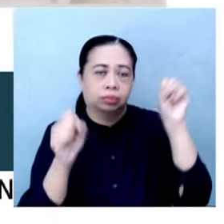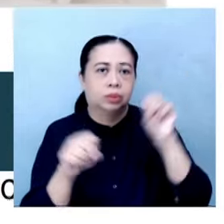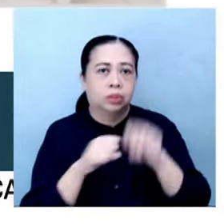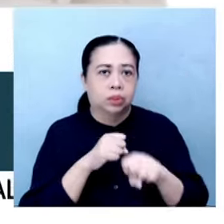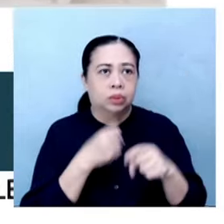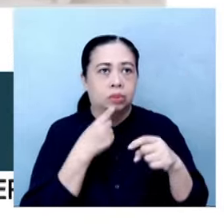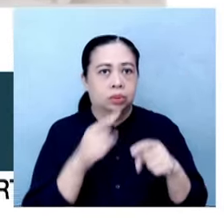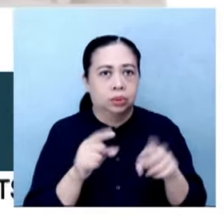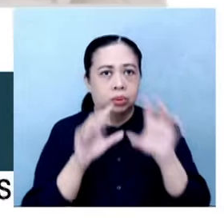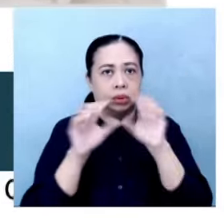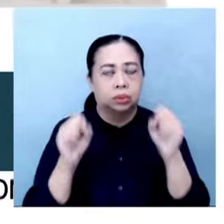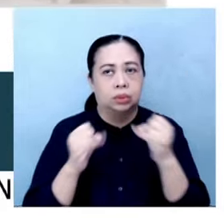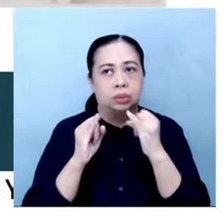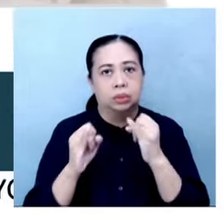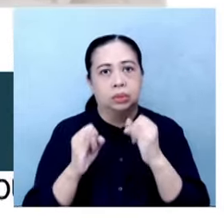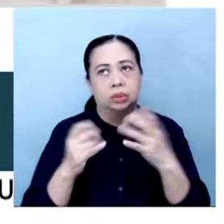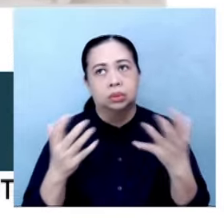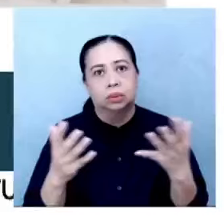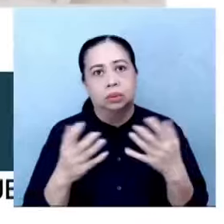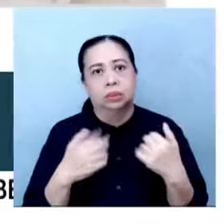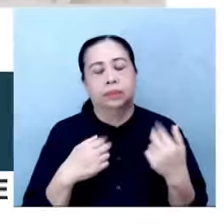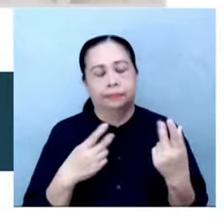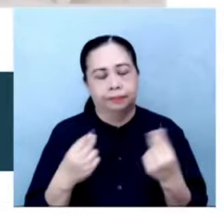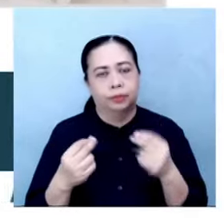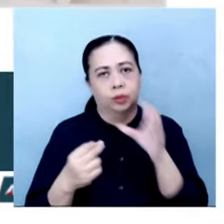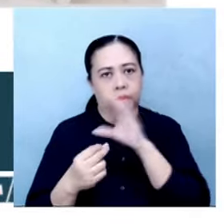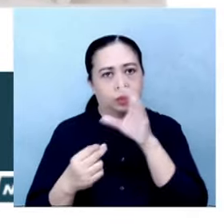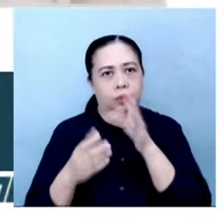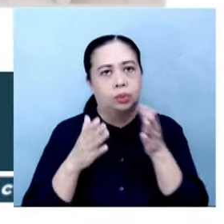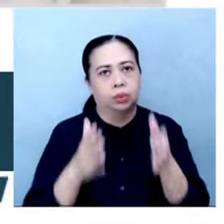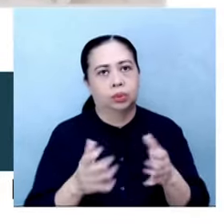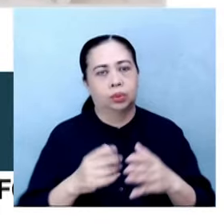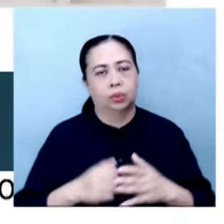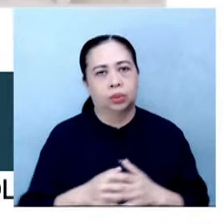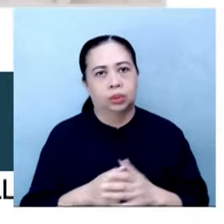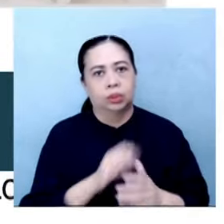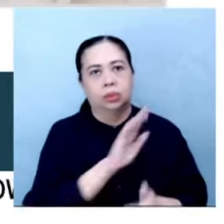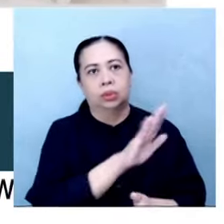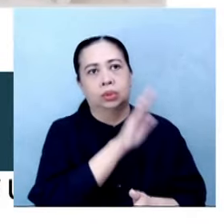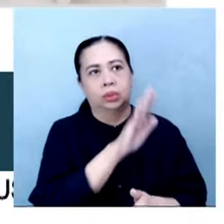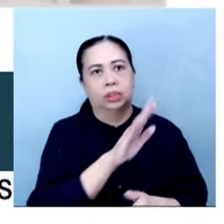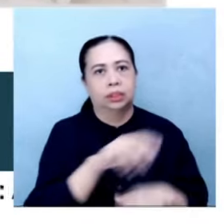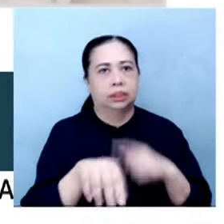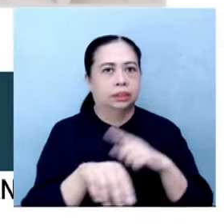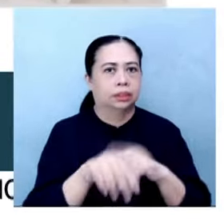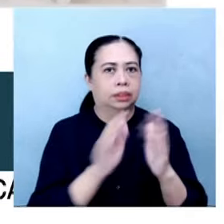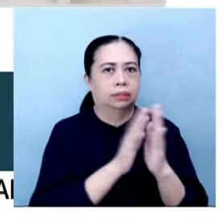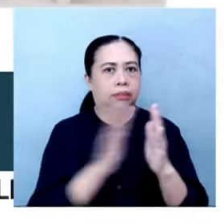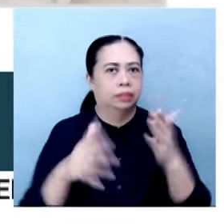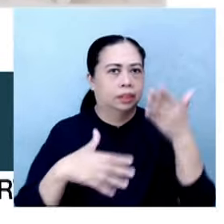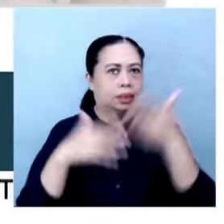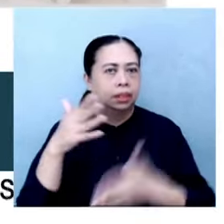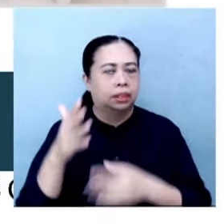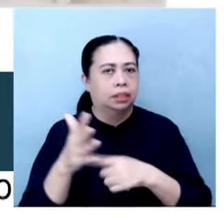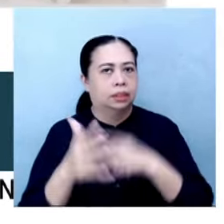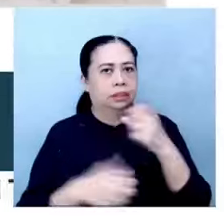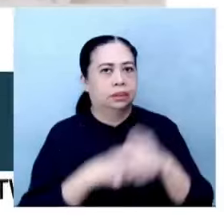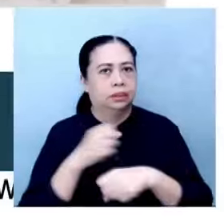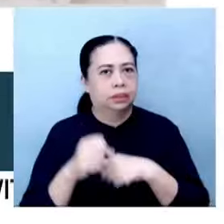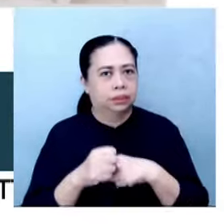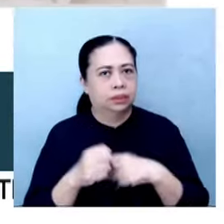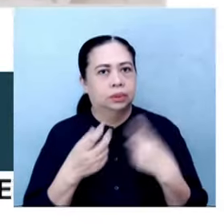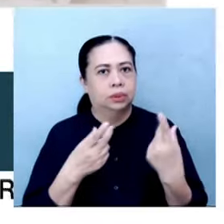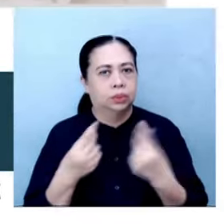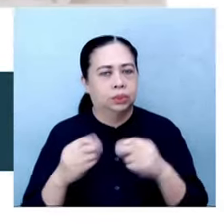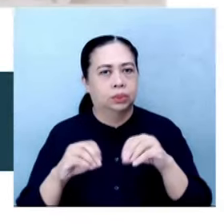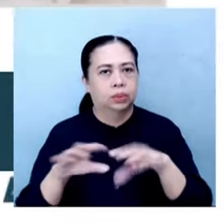ng Pangulo, gagawa natin ang paraan na yung kanyang timeline na katapusan ng taon ay maipatupad natin